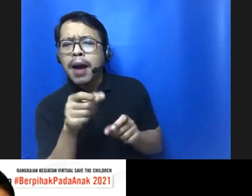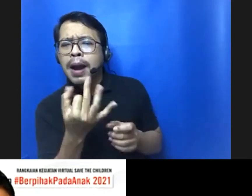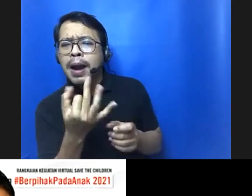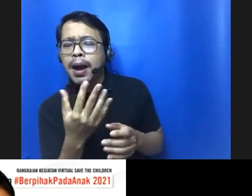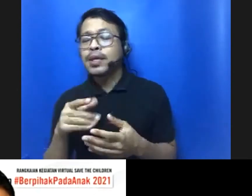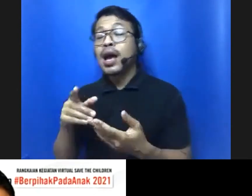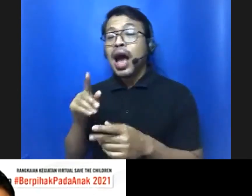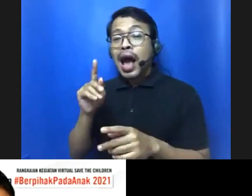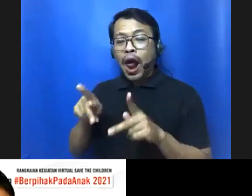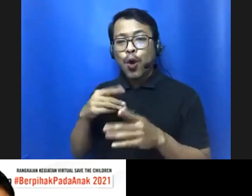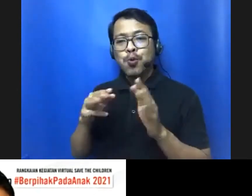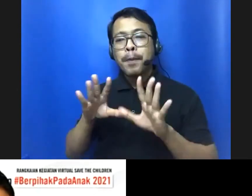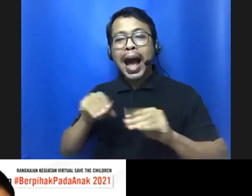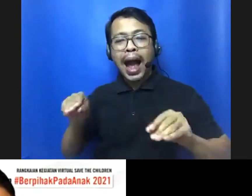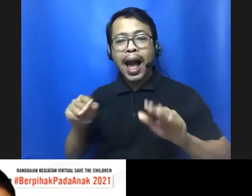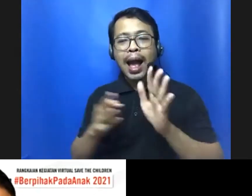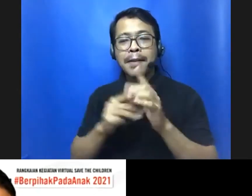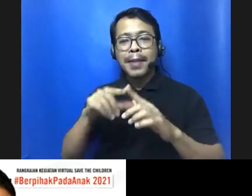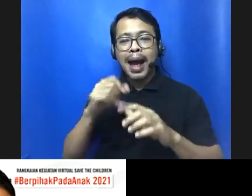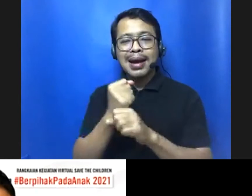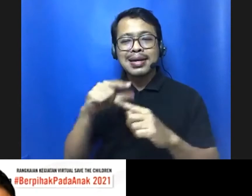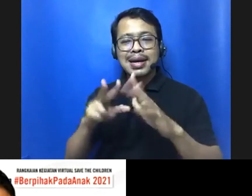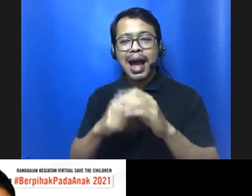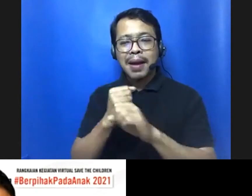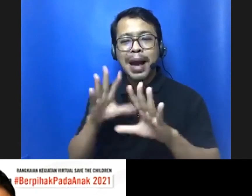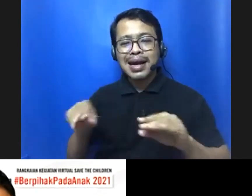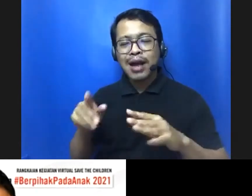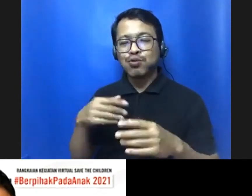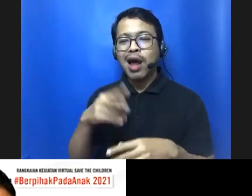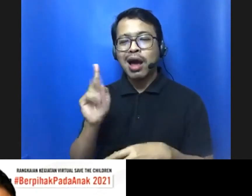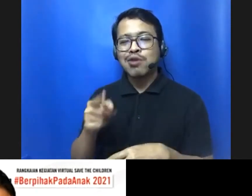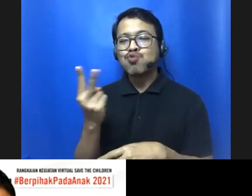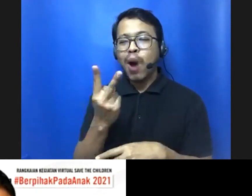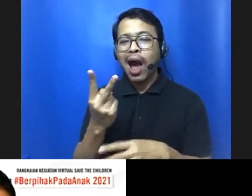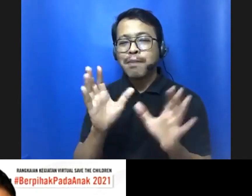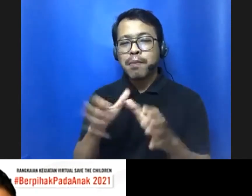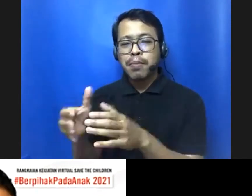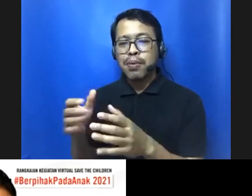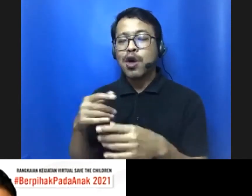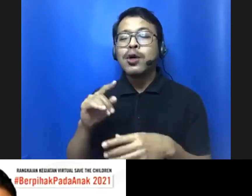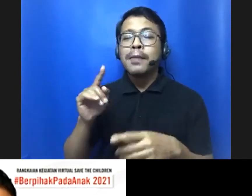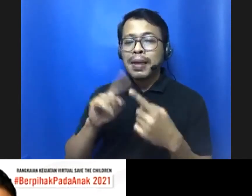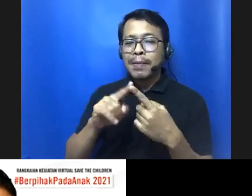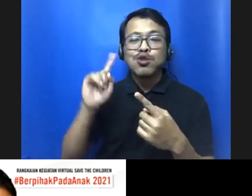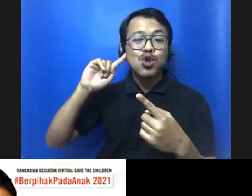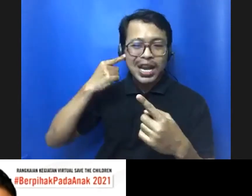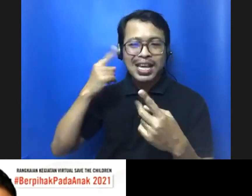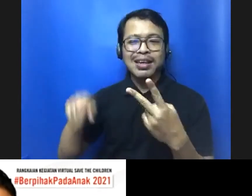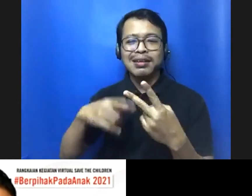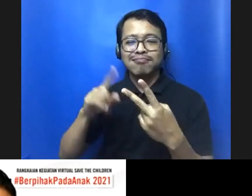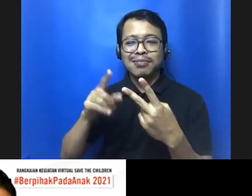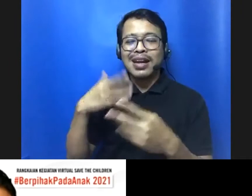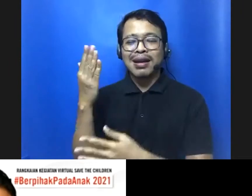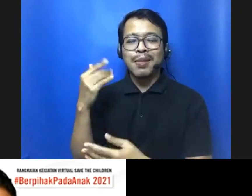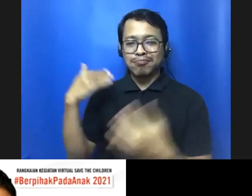magang itu kita sempat 2 batch. Pertama yang tuli, lalu yang daksa. Tapi setelah COVID kami memang